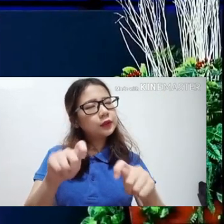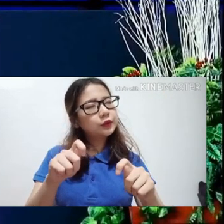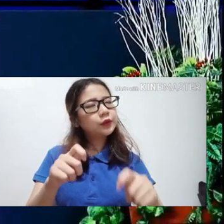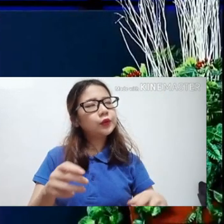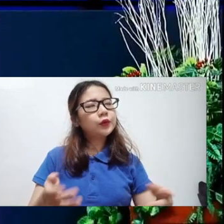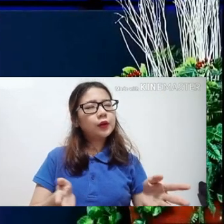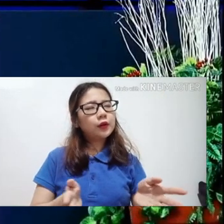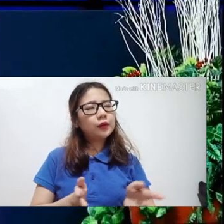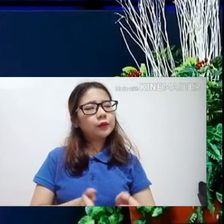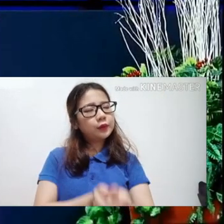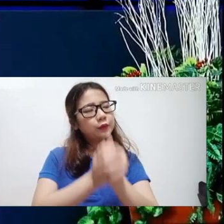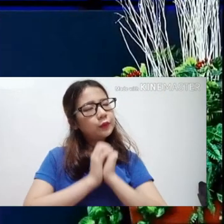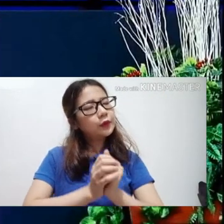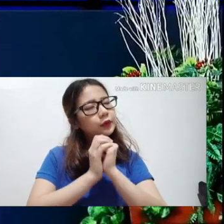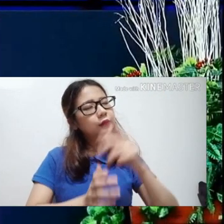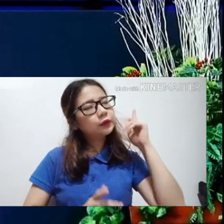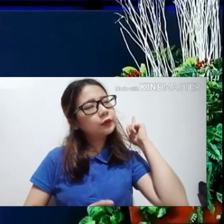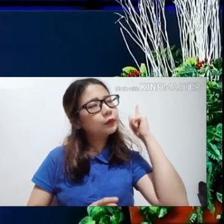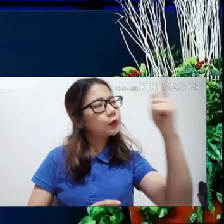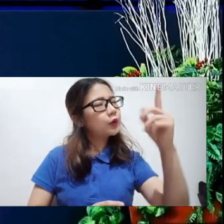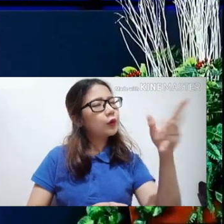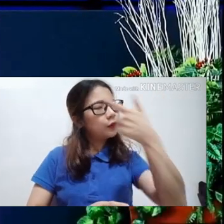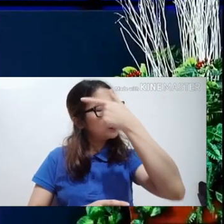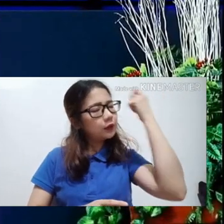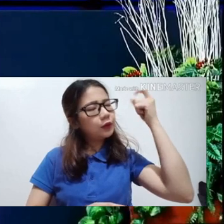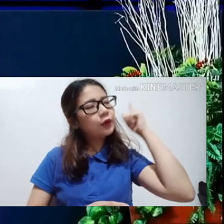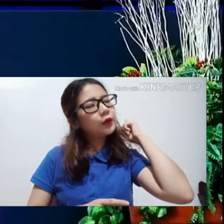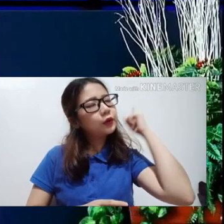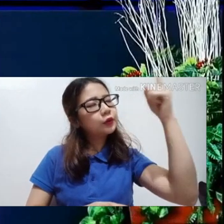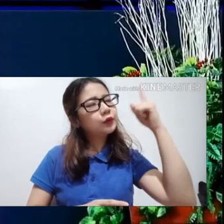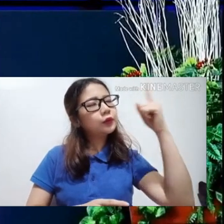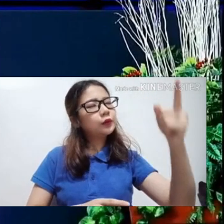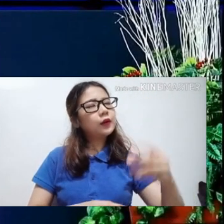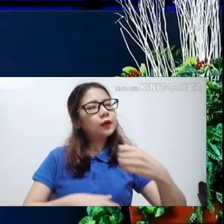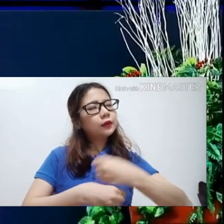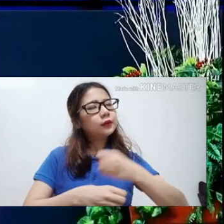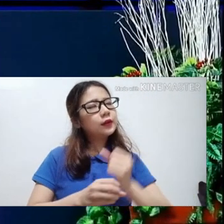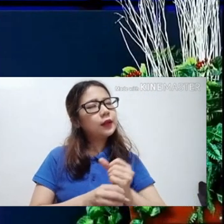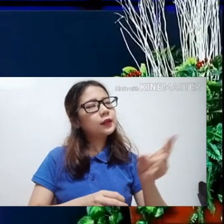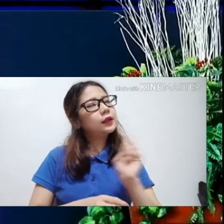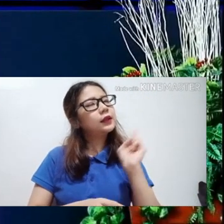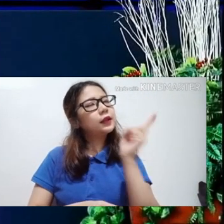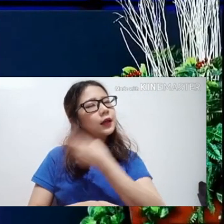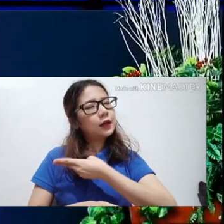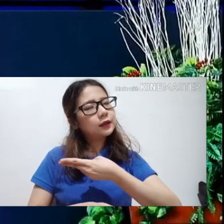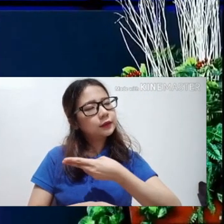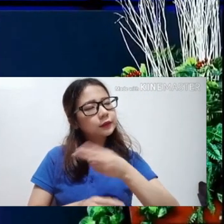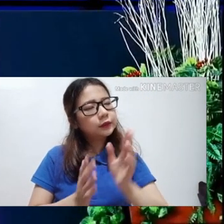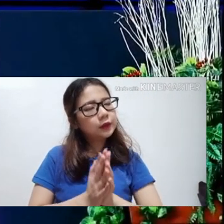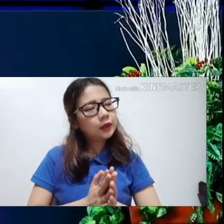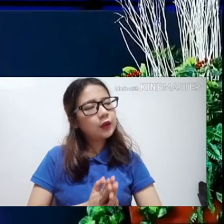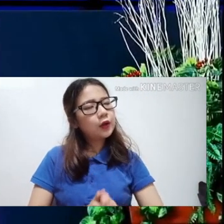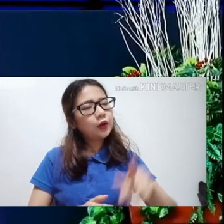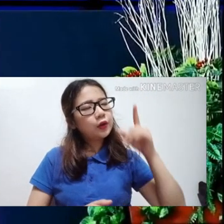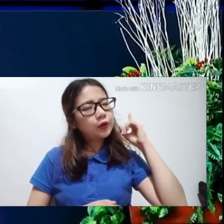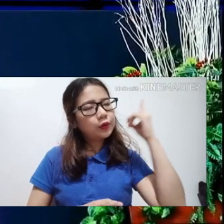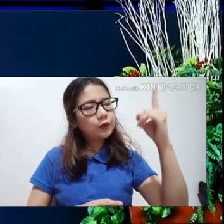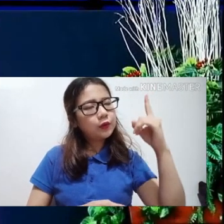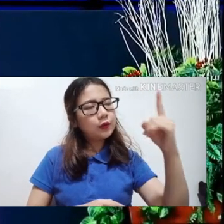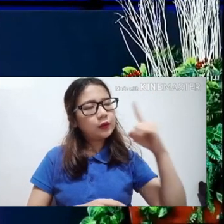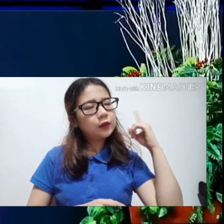aming pananampalataya, dahil kayo po ang siyang lumikha sa amin at nagbigay Panginoon ng purpose sa bawat isa sa amin. At kayo